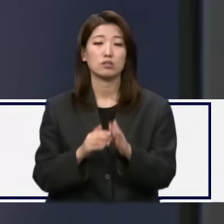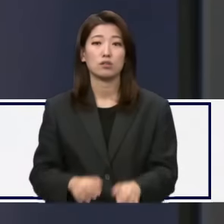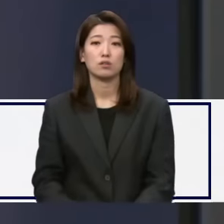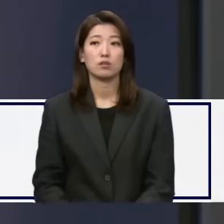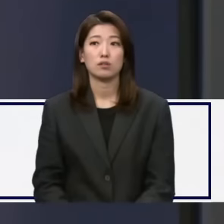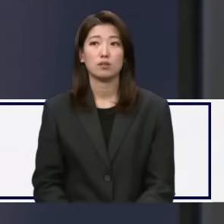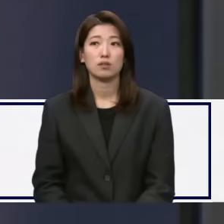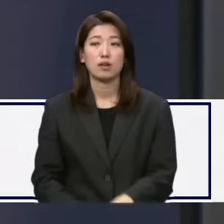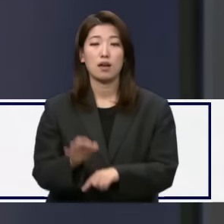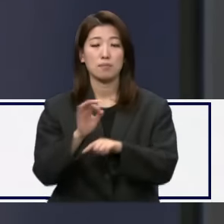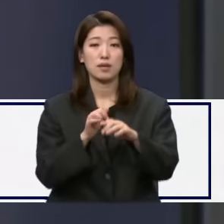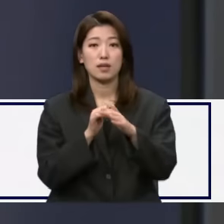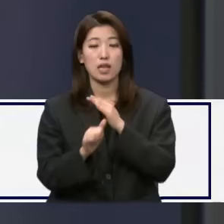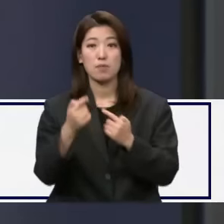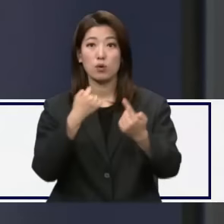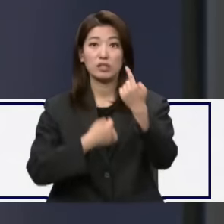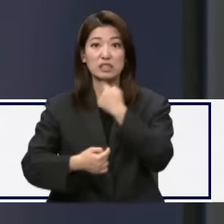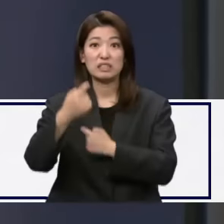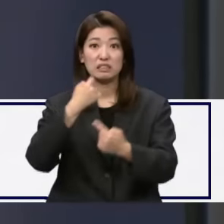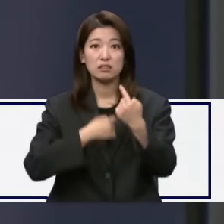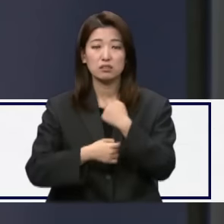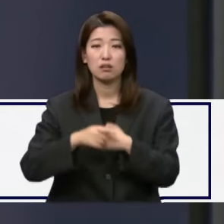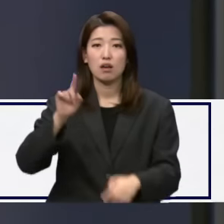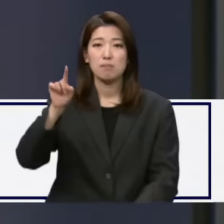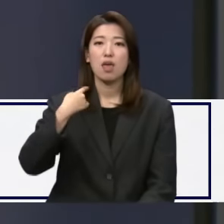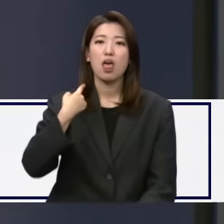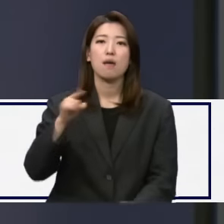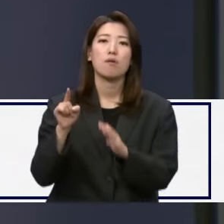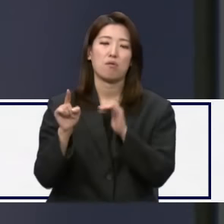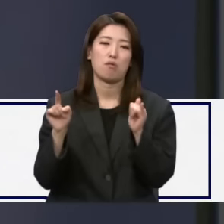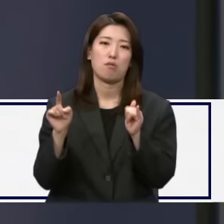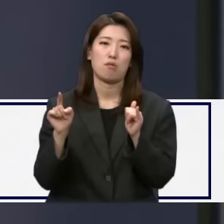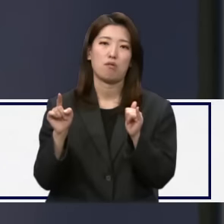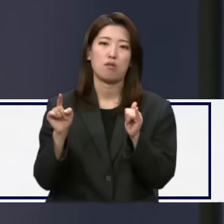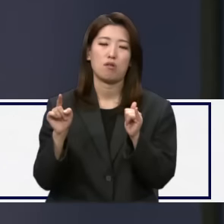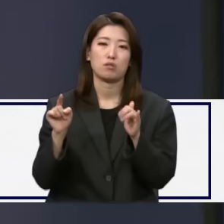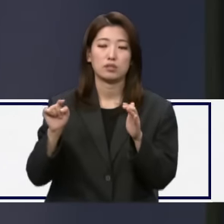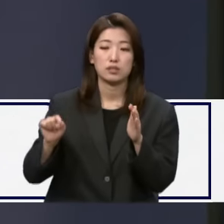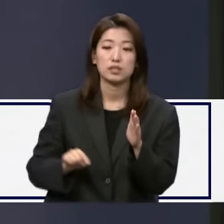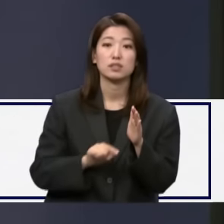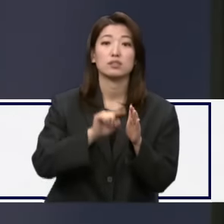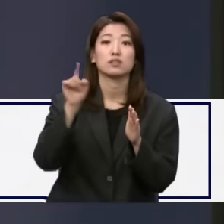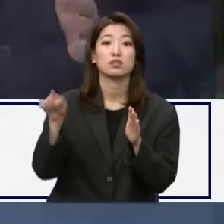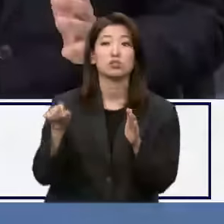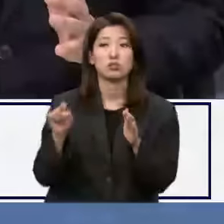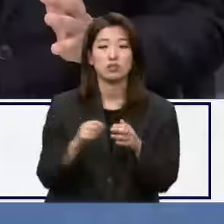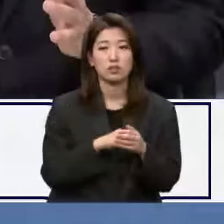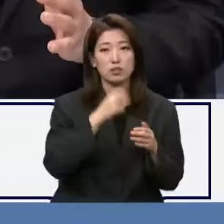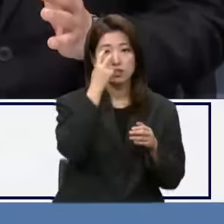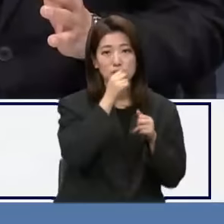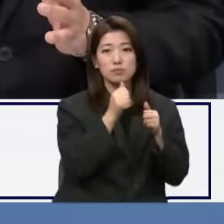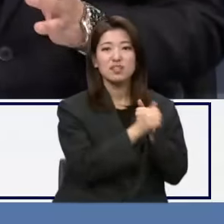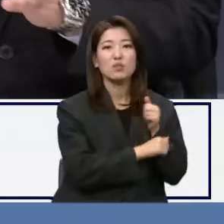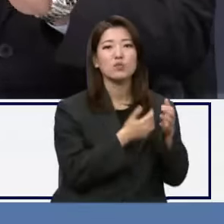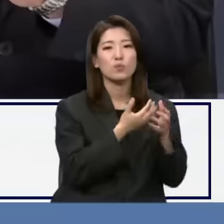신청을 받았더니 10분이 신청을 해 주셨고 그중에 심사위원단이